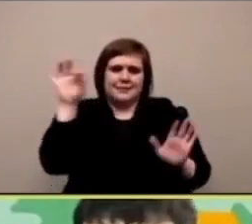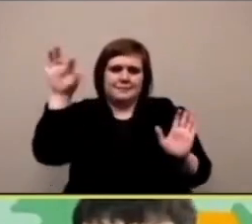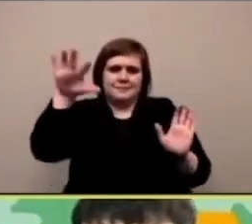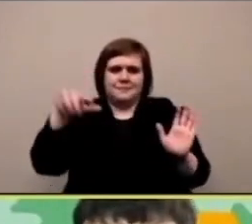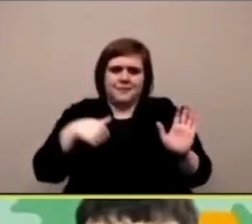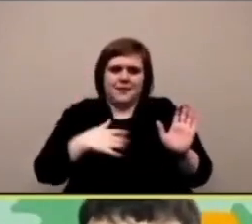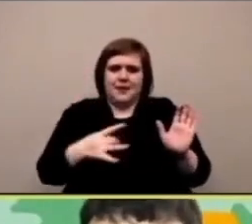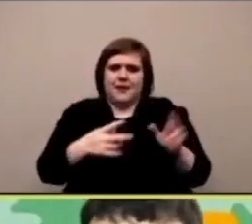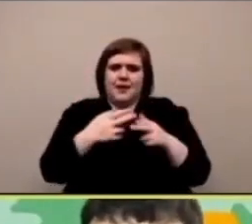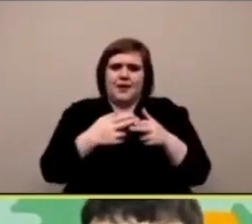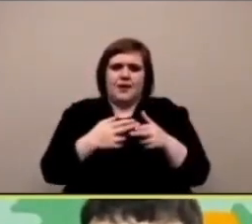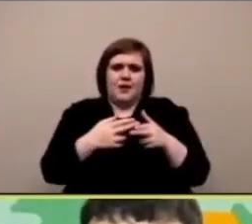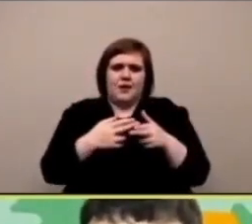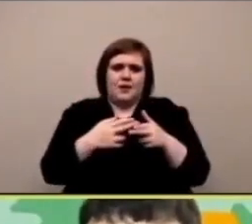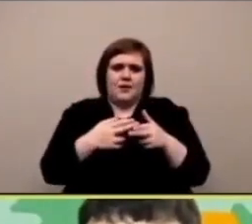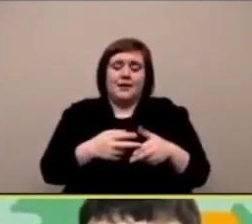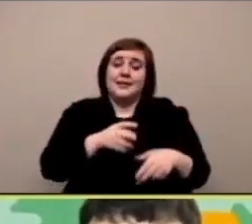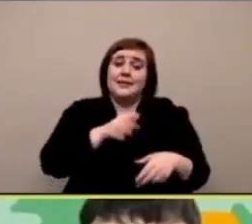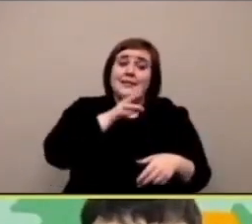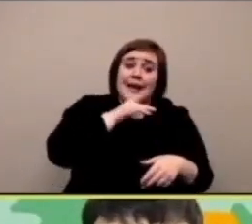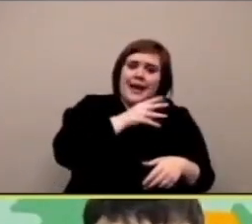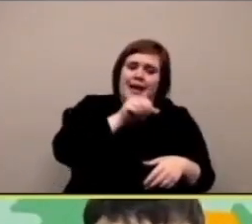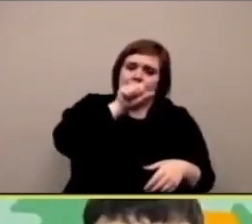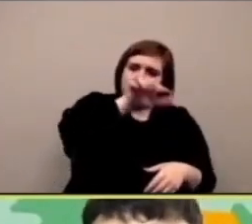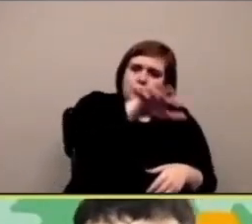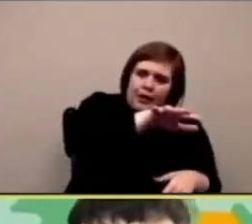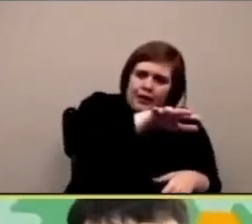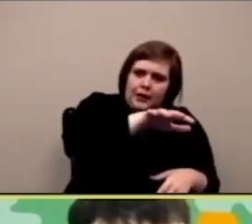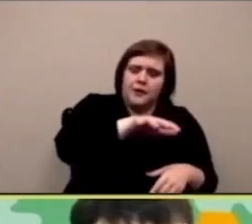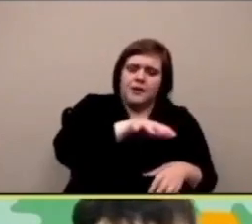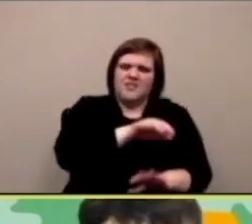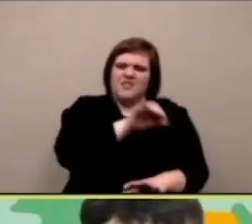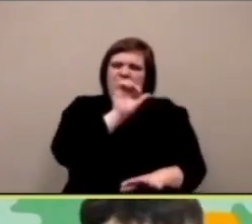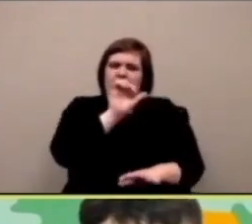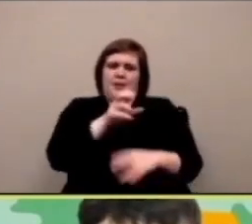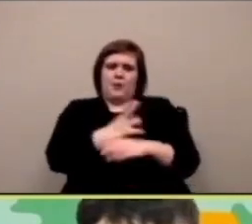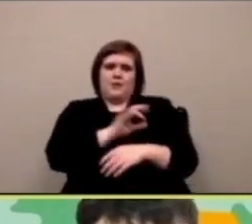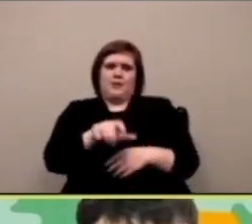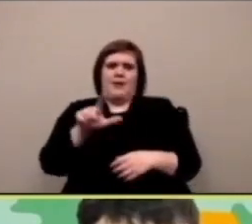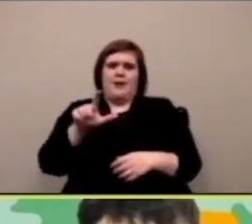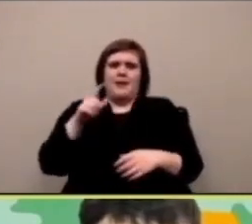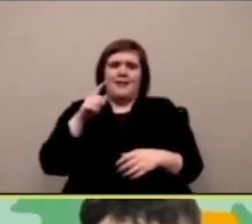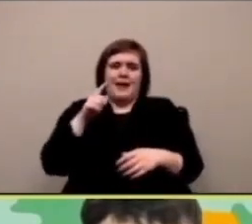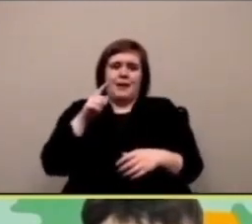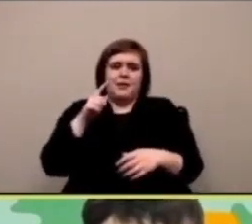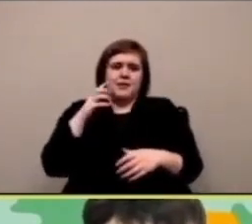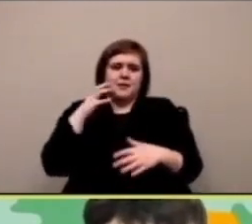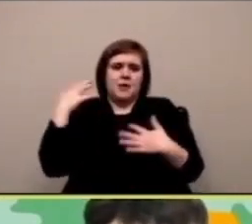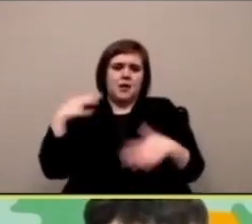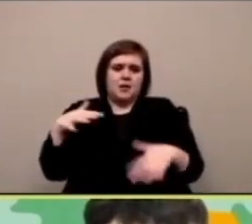そしてもう一つの例を見せたいと思います